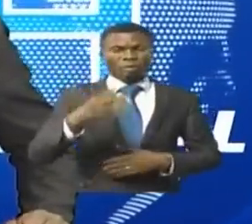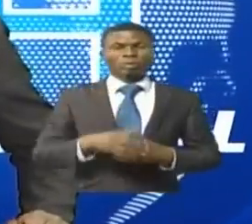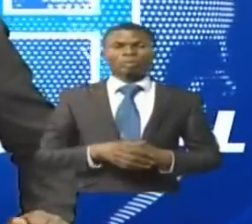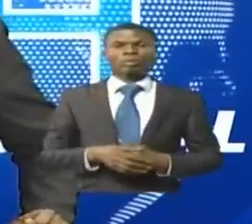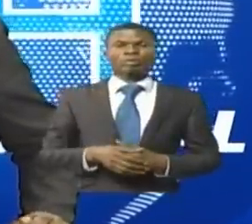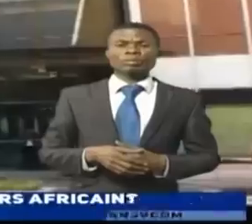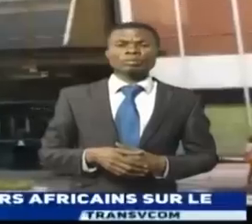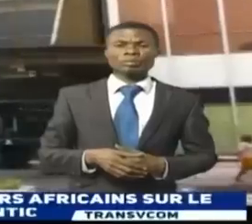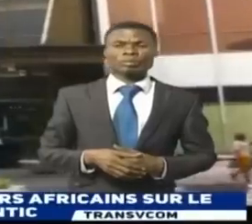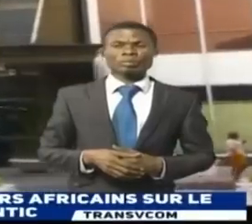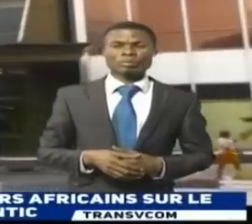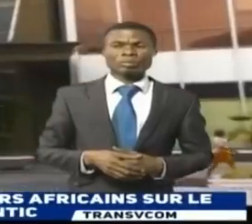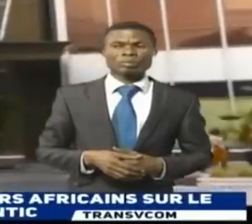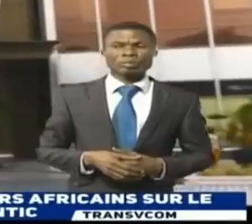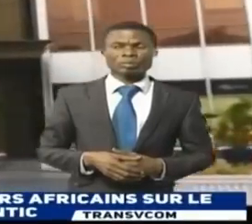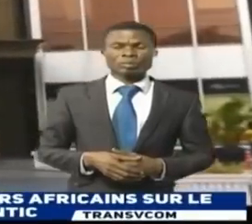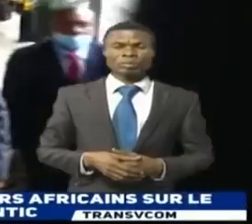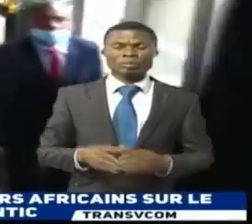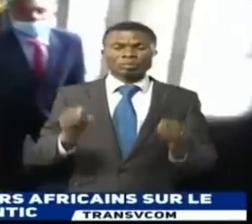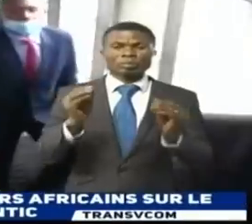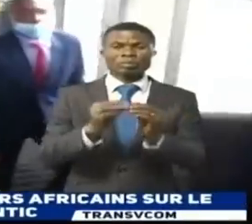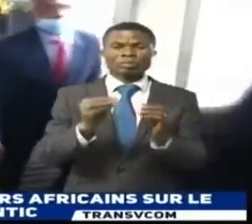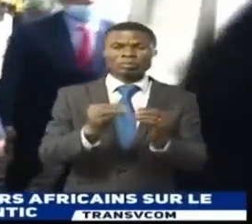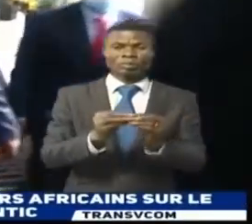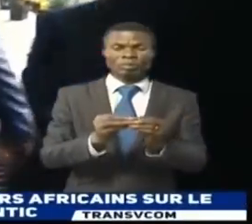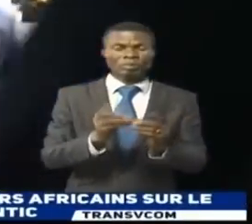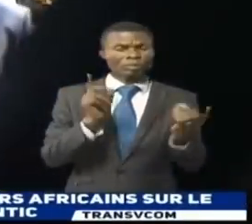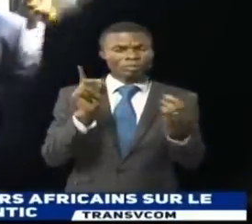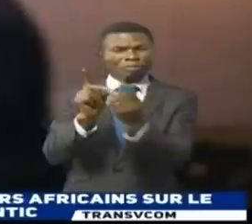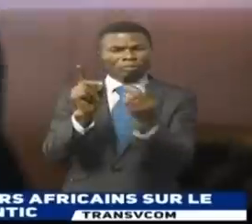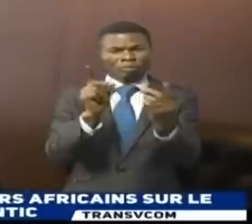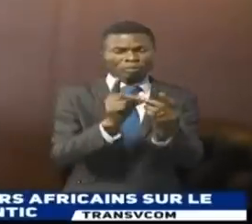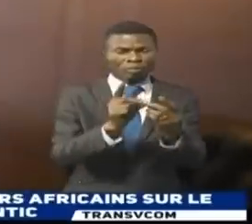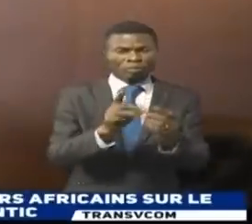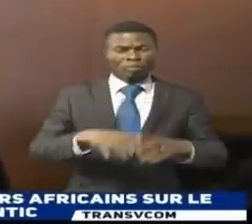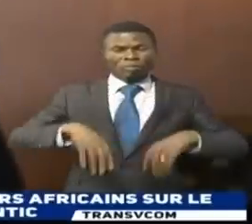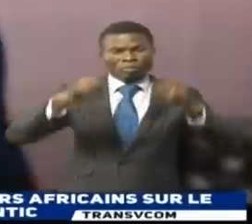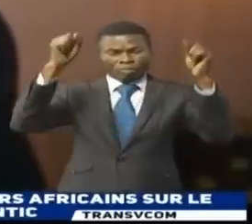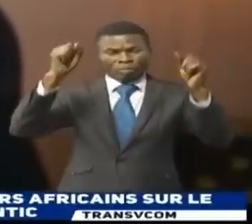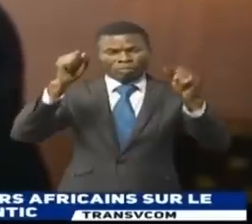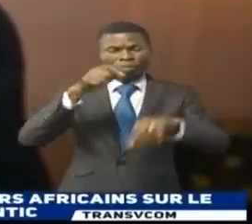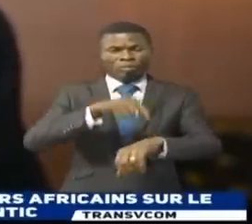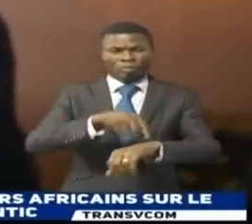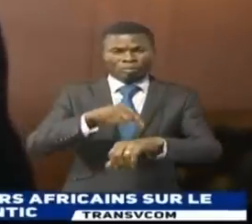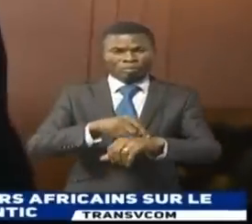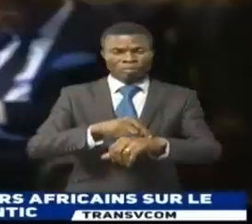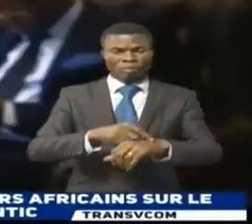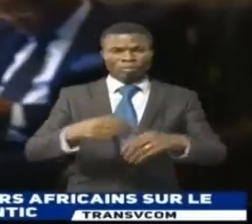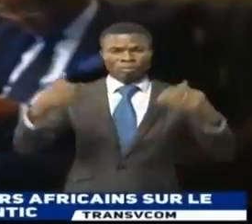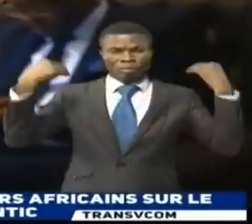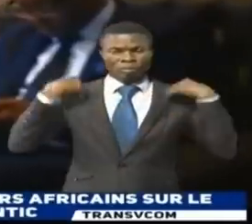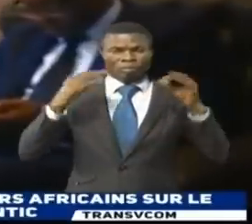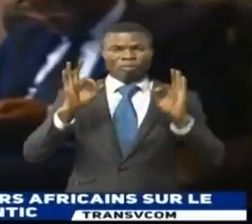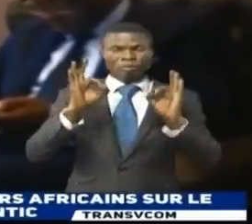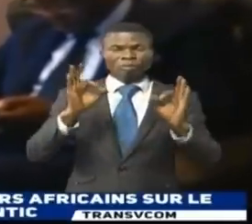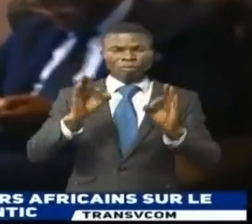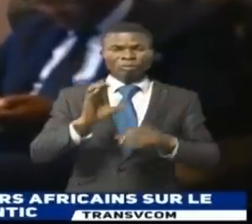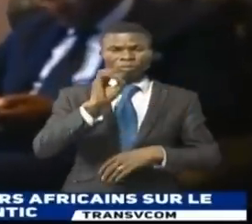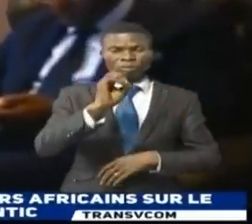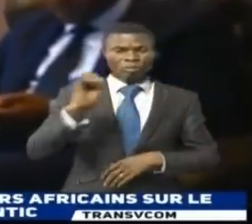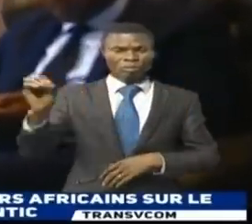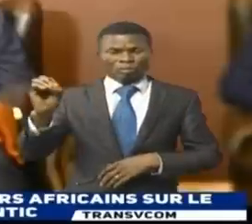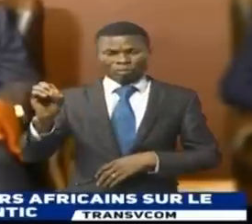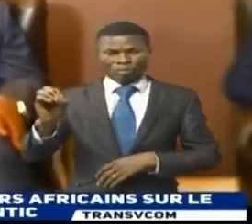Kenina. C'était une réunion de prise de contact et de validation des mandats de nouveaux gestionnaires de l'Office de